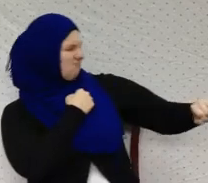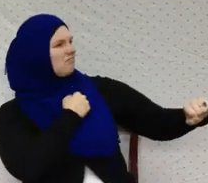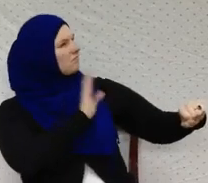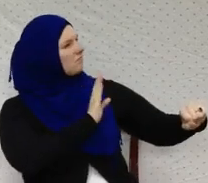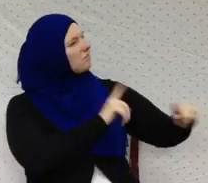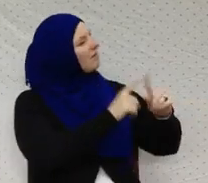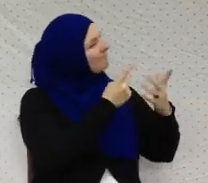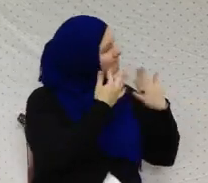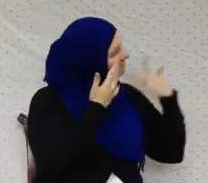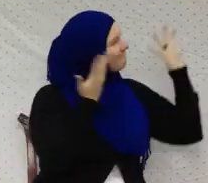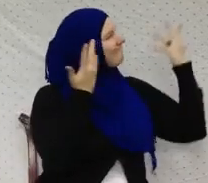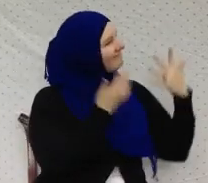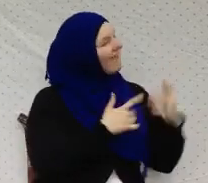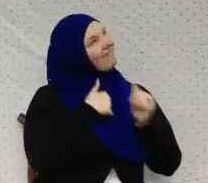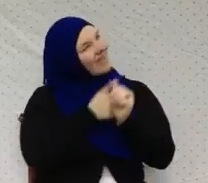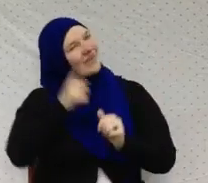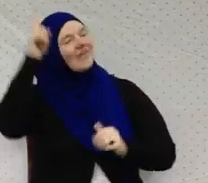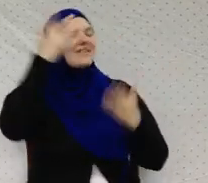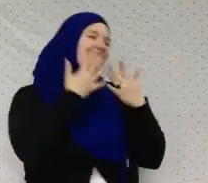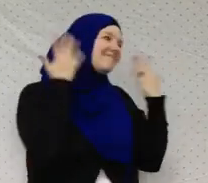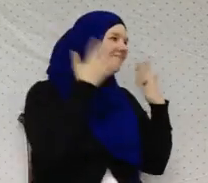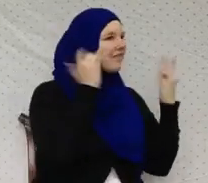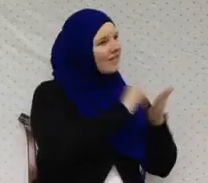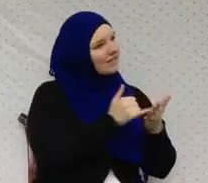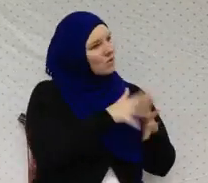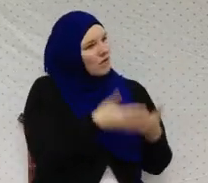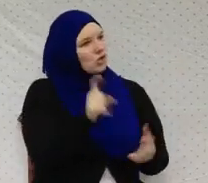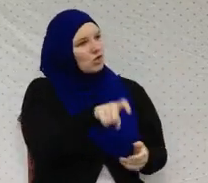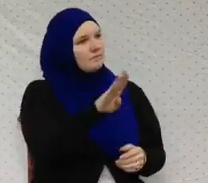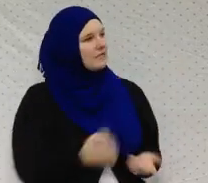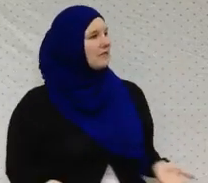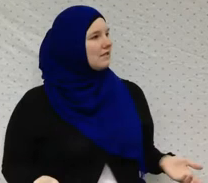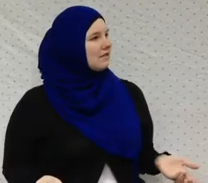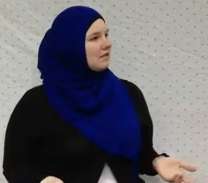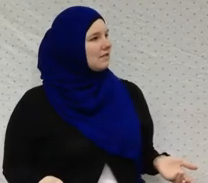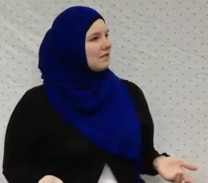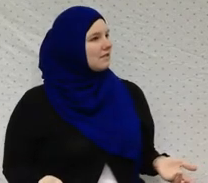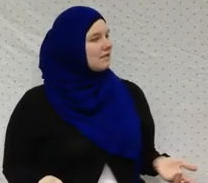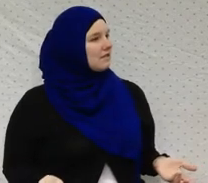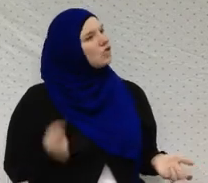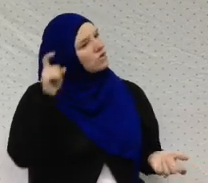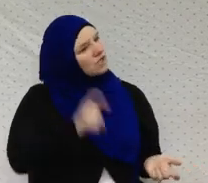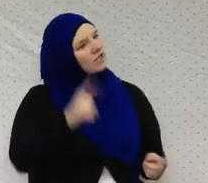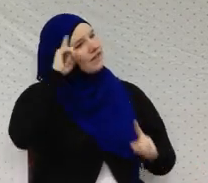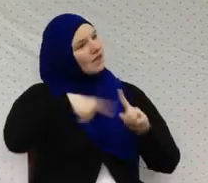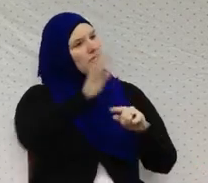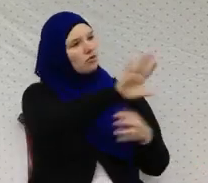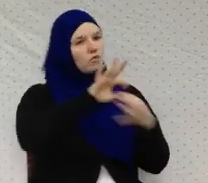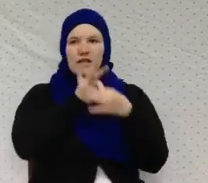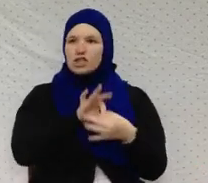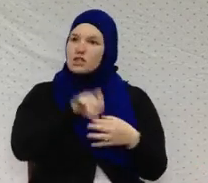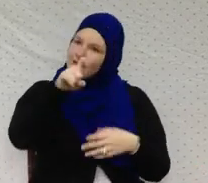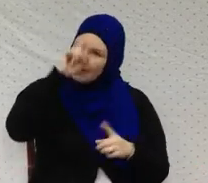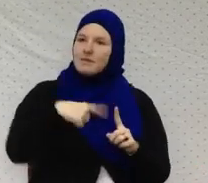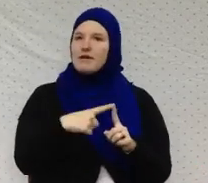فِي الدُّنْيَا مَعْرُوفًا. This is the way it should be. The Quran teaches us to be objective in our